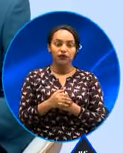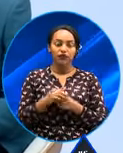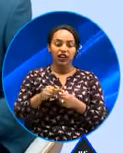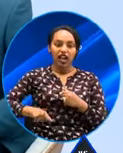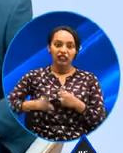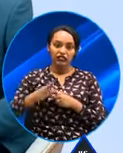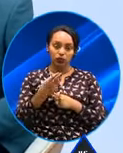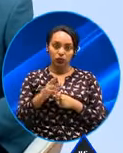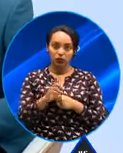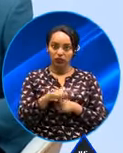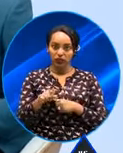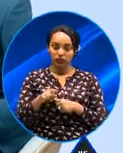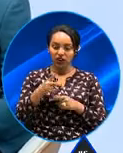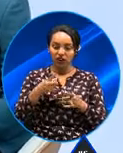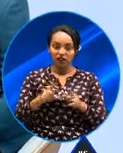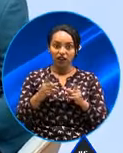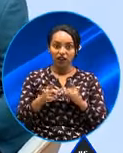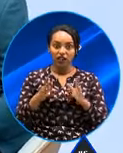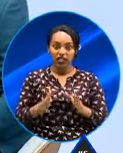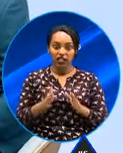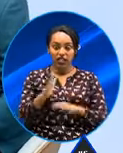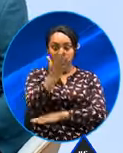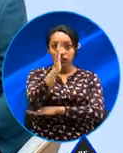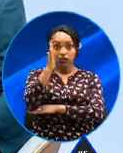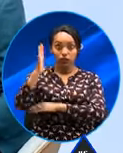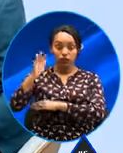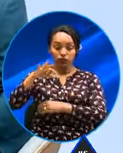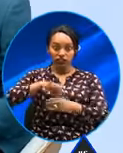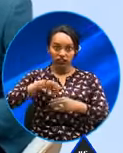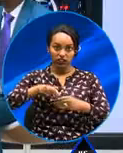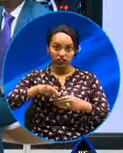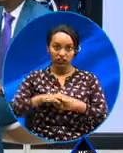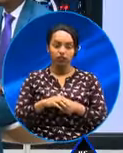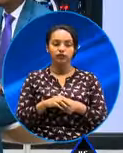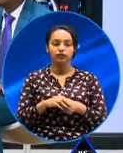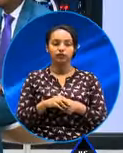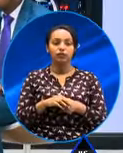የፍሩት ወይም ደግሞ የፍራፍሬ ዛፎችን ሲንተክል